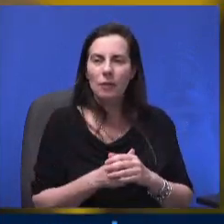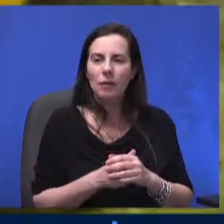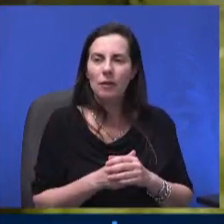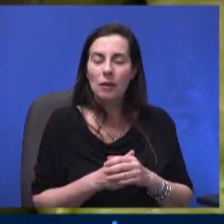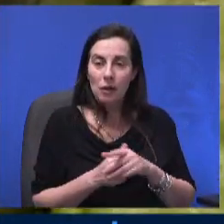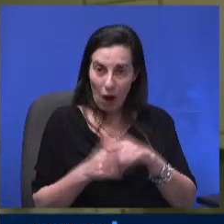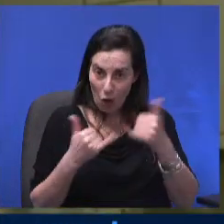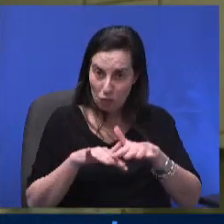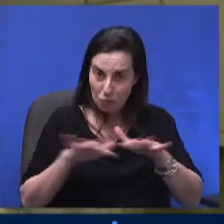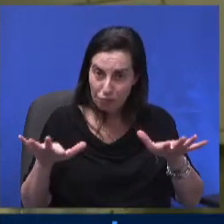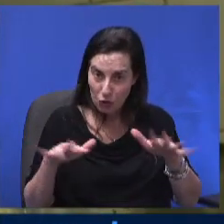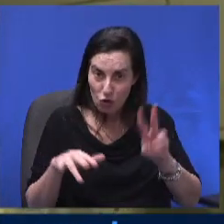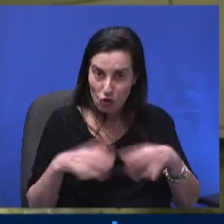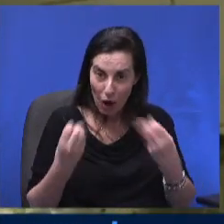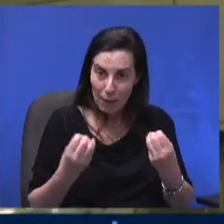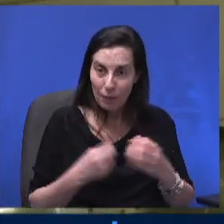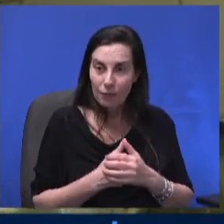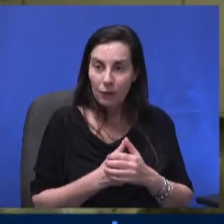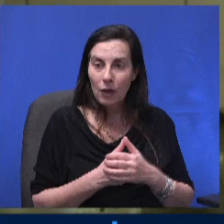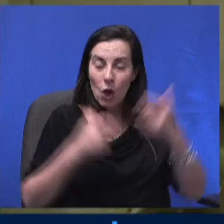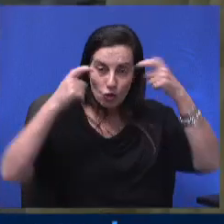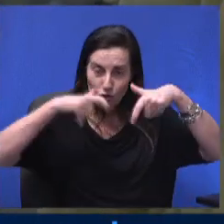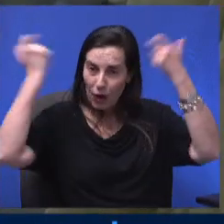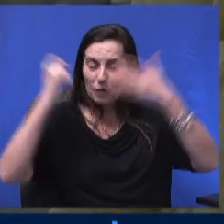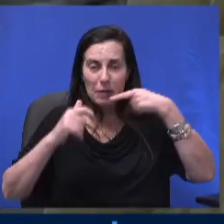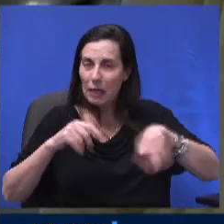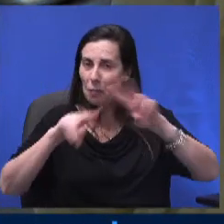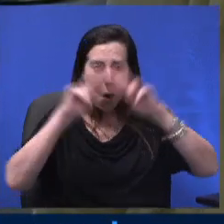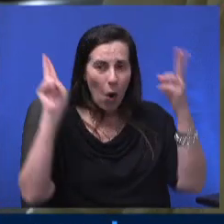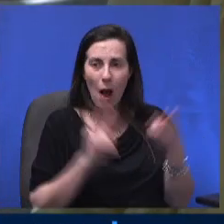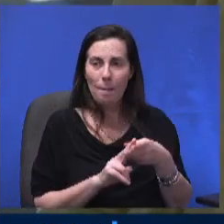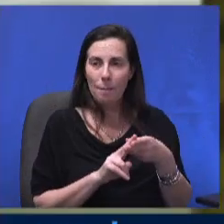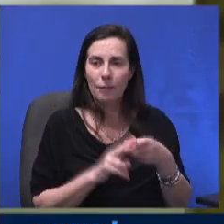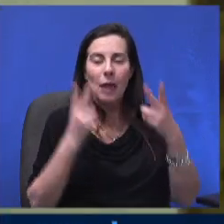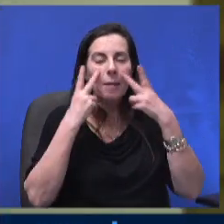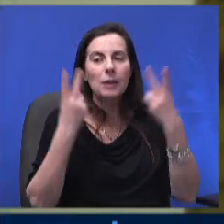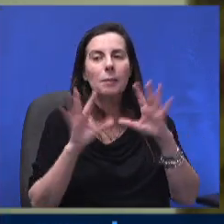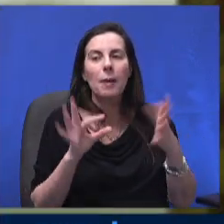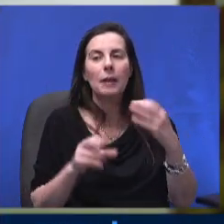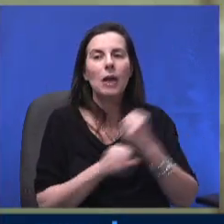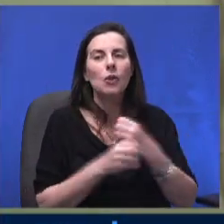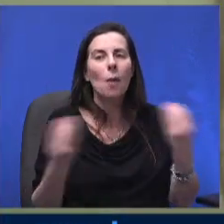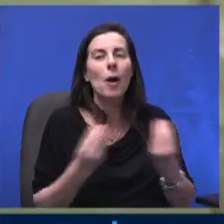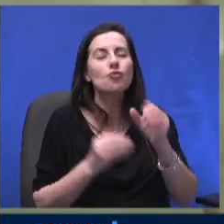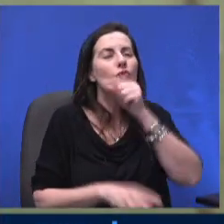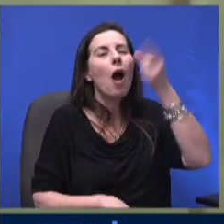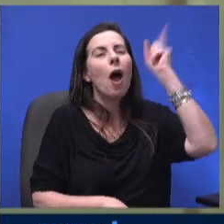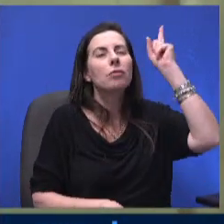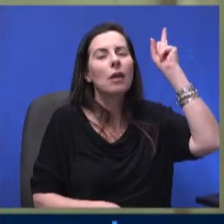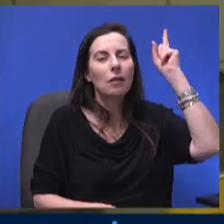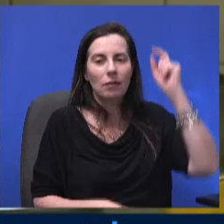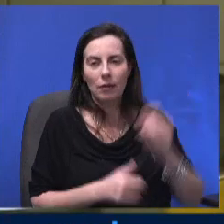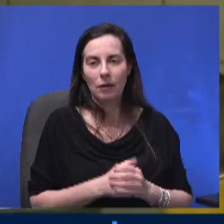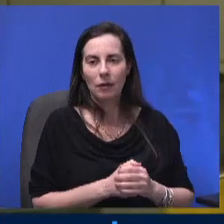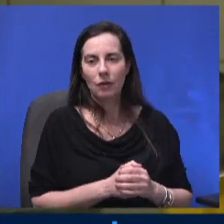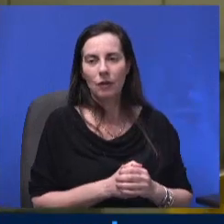היום? השפים בעולם ופה בארץ מחפשים באמת ללכת לאיזשהם טכניקות קדומות ועתיקות יותר,